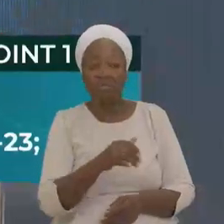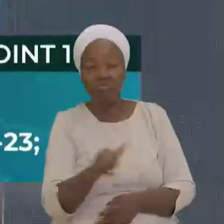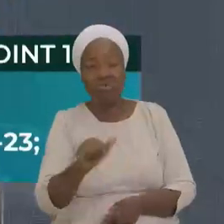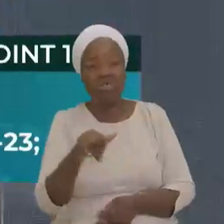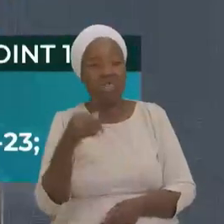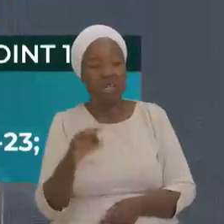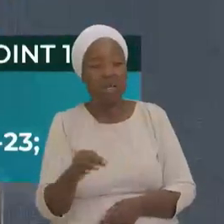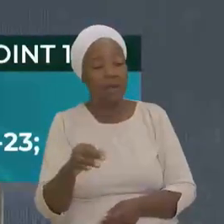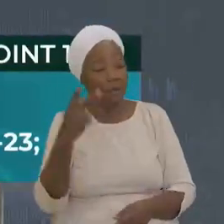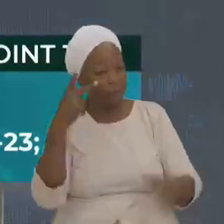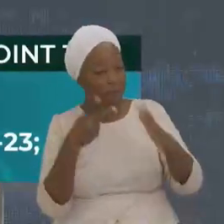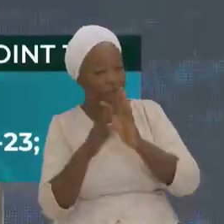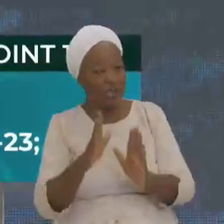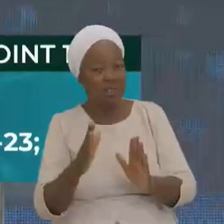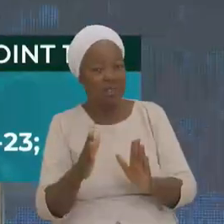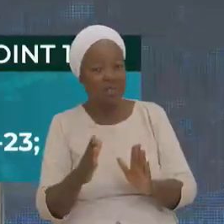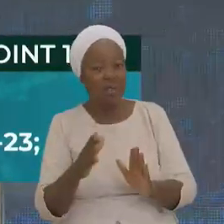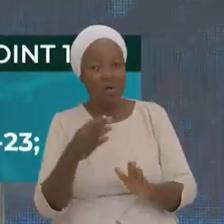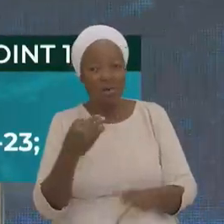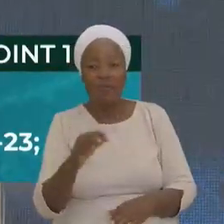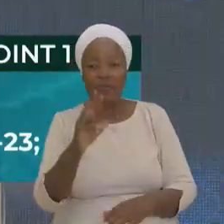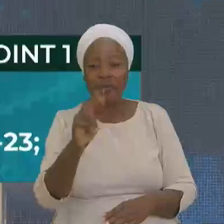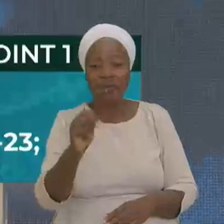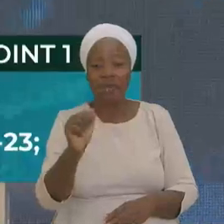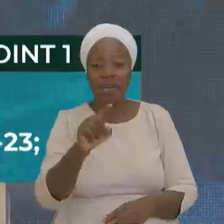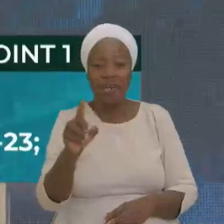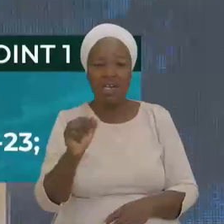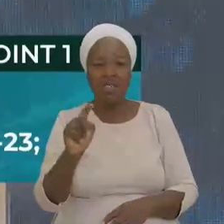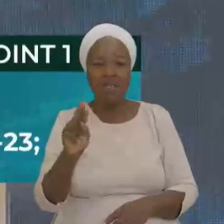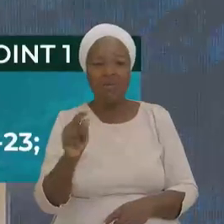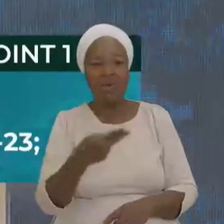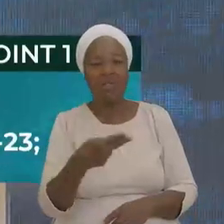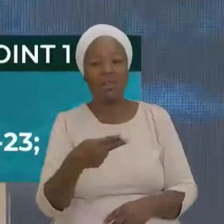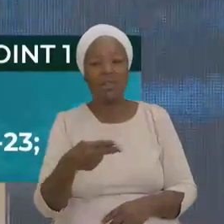Ce n'est pas seulement un prophète de Nazareth,